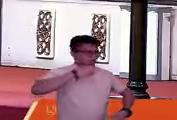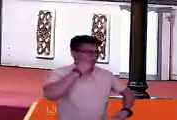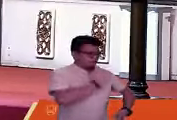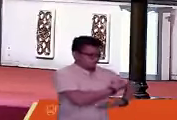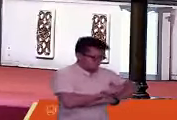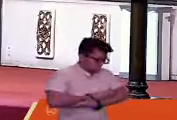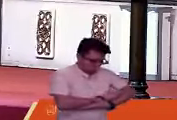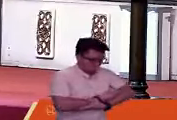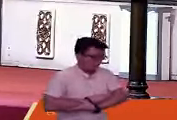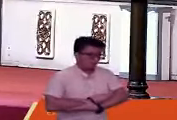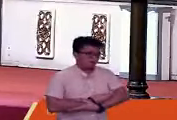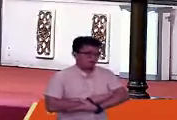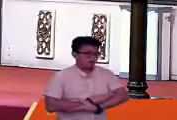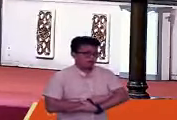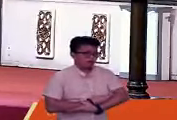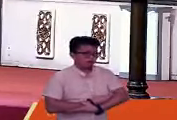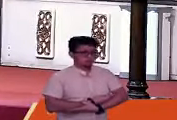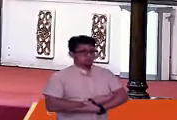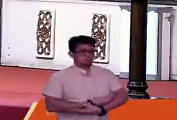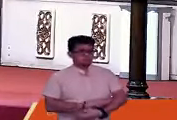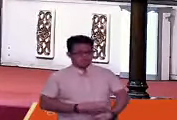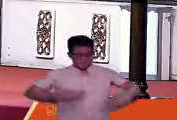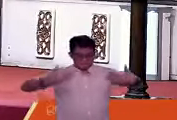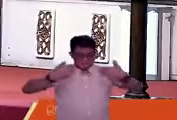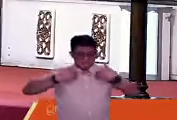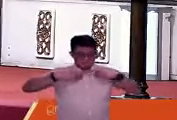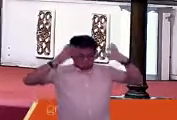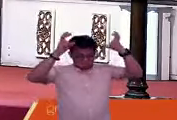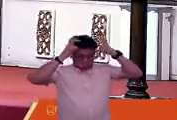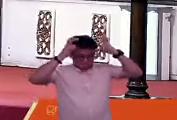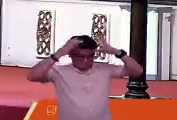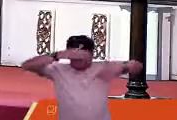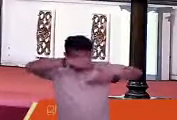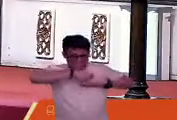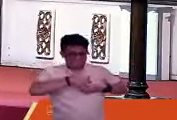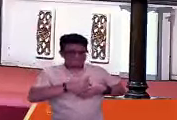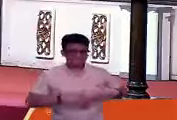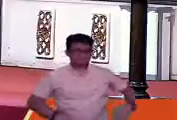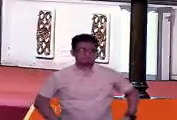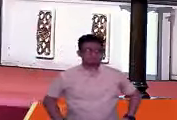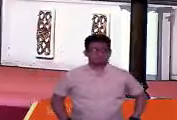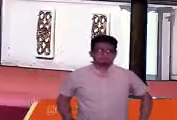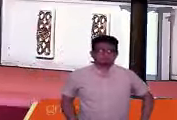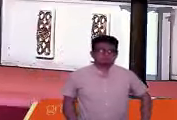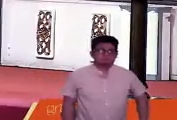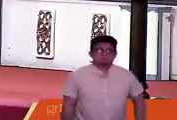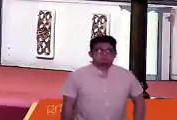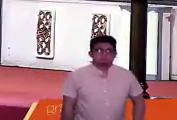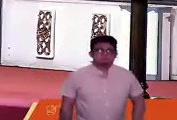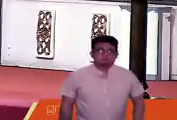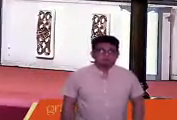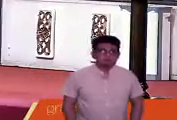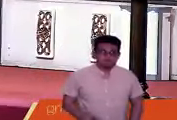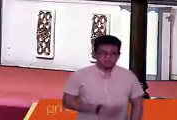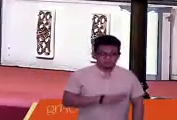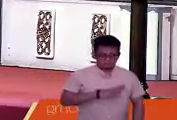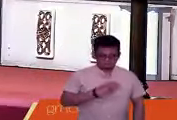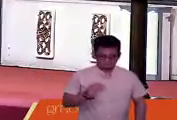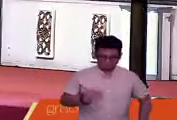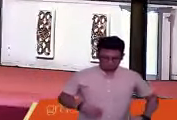Nagpatabang. Ang iyang giingon, si Jesus is the Son of David. That means to say, he is